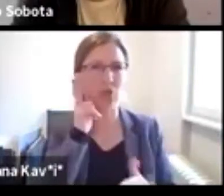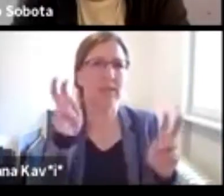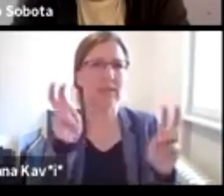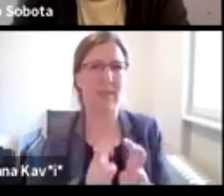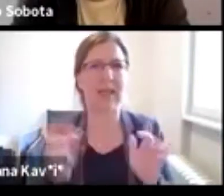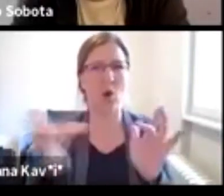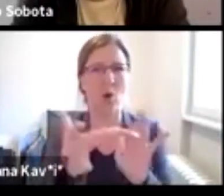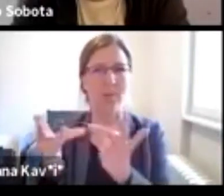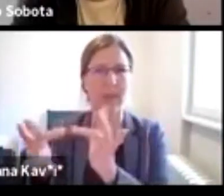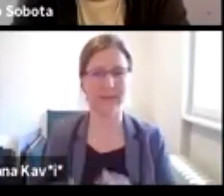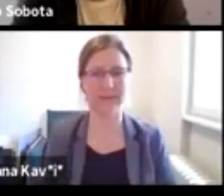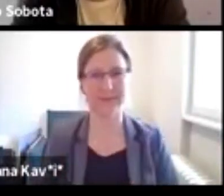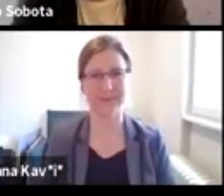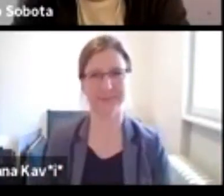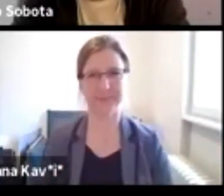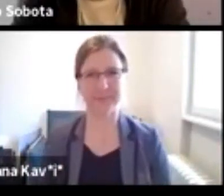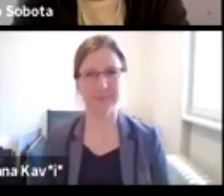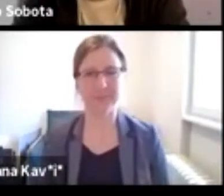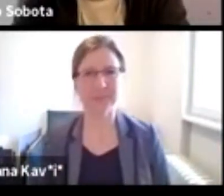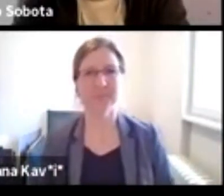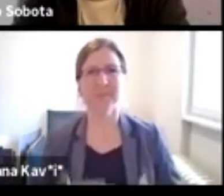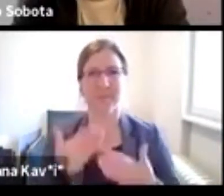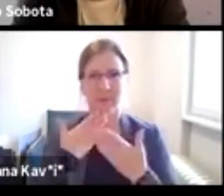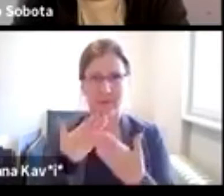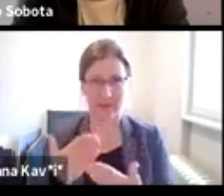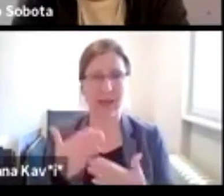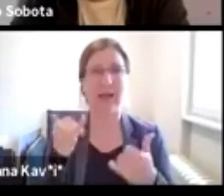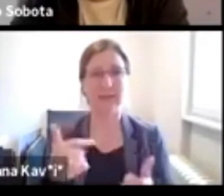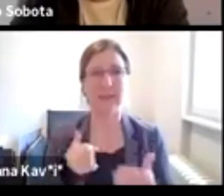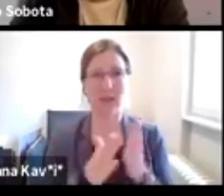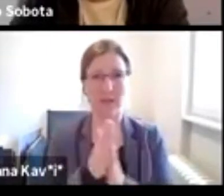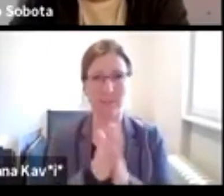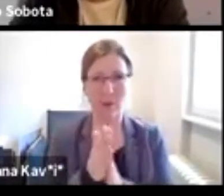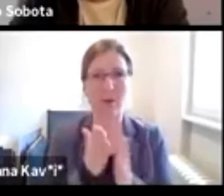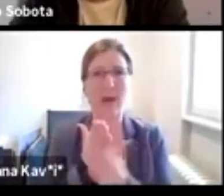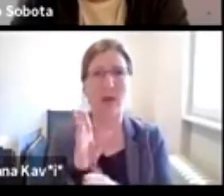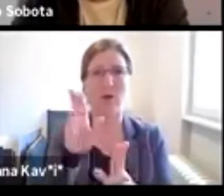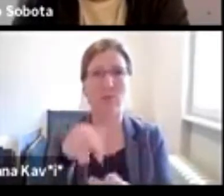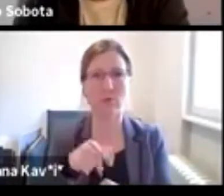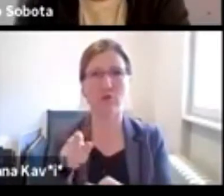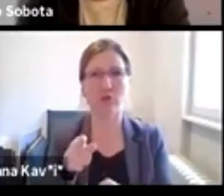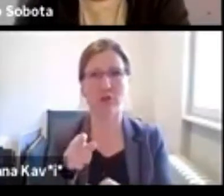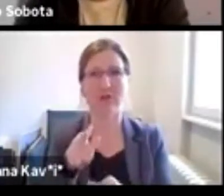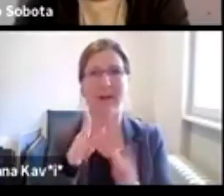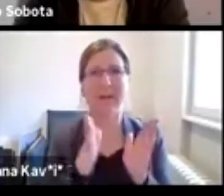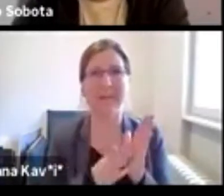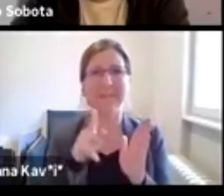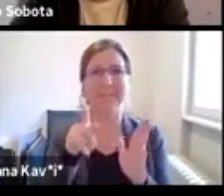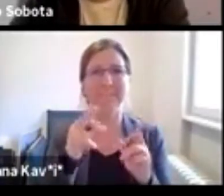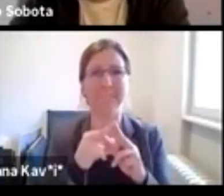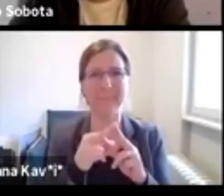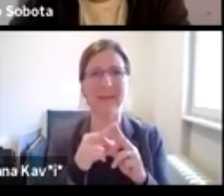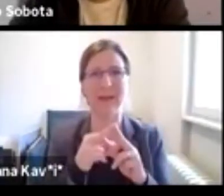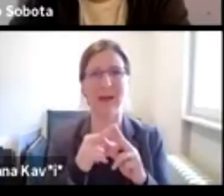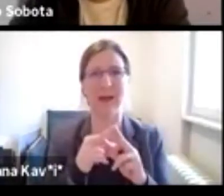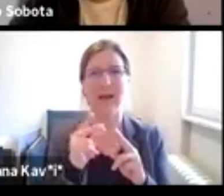svih propisanih protokola. Hvala ti, Filipe. A ja bih molila, ako je moguće, da misteriozna Mija u nekom trenutku samo